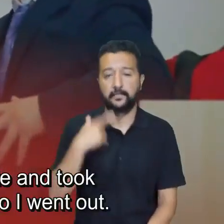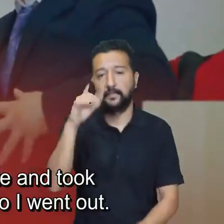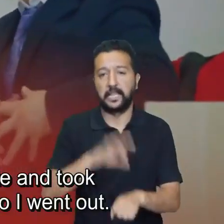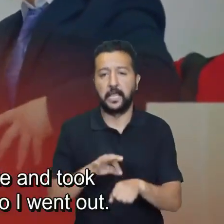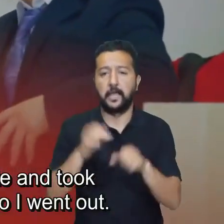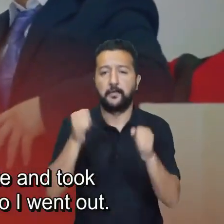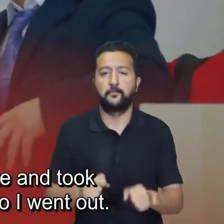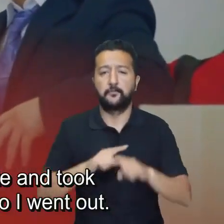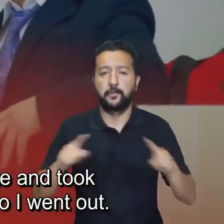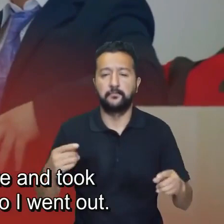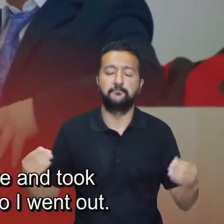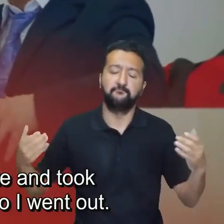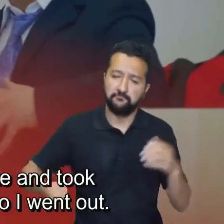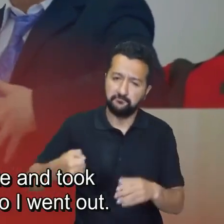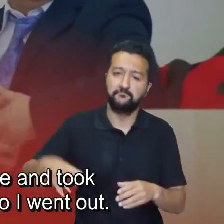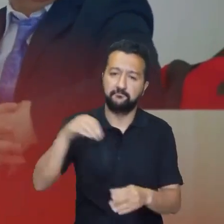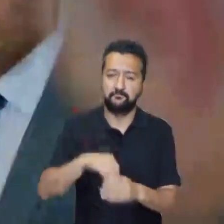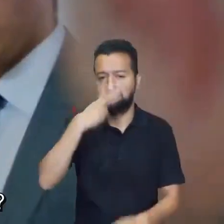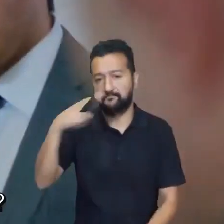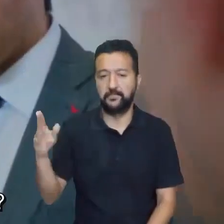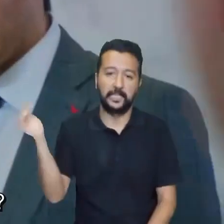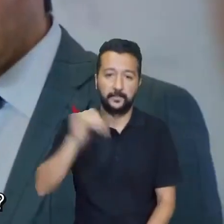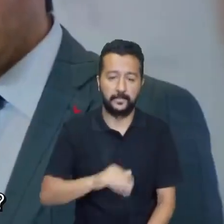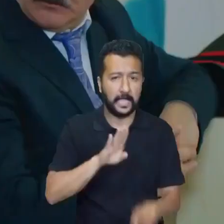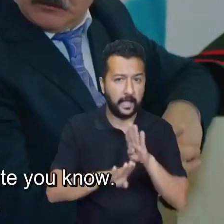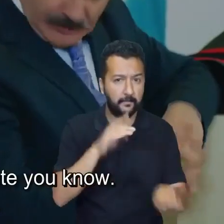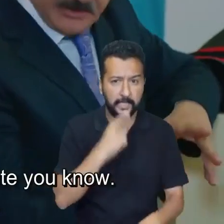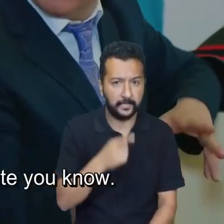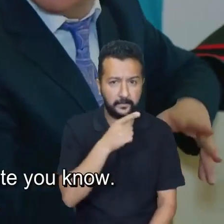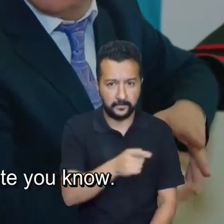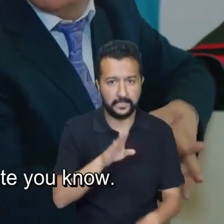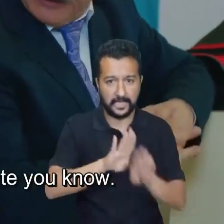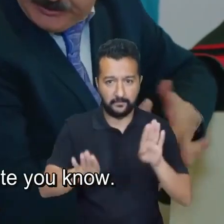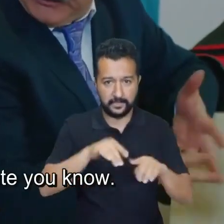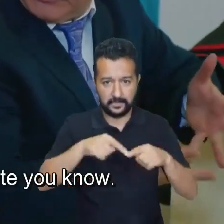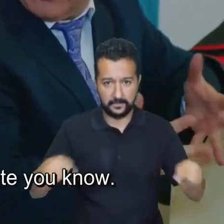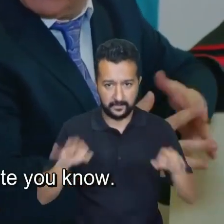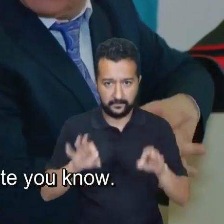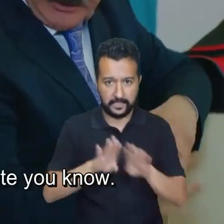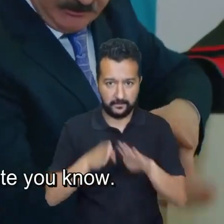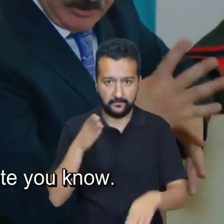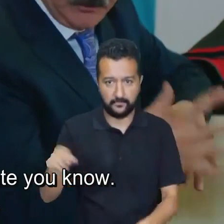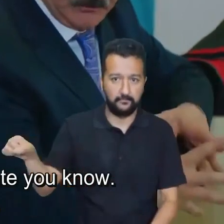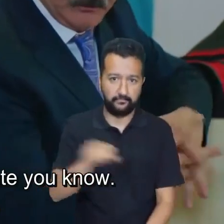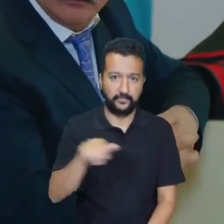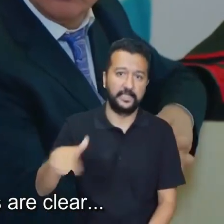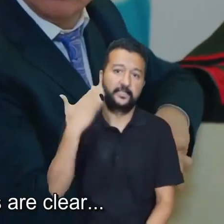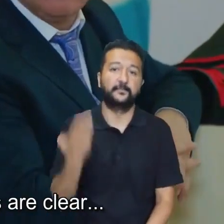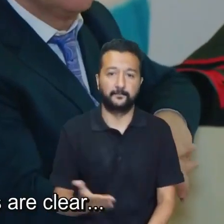bir dakika durmam deyip aldım ceketimi, çarptım kapıyı çıktım ya. Kapı derken? Sınır kapısı ya. Bildiğin sınır kapısı. Çarptım